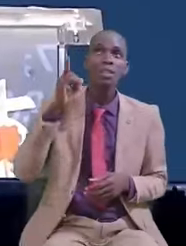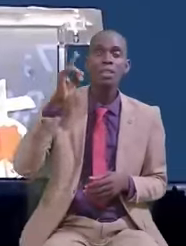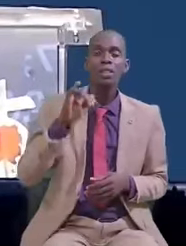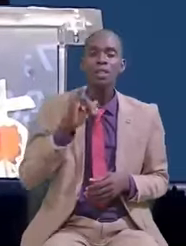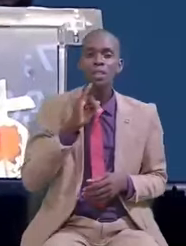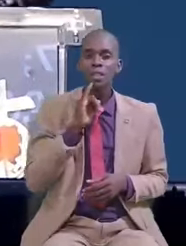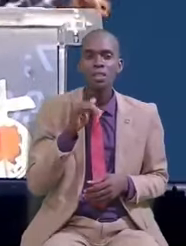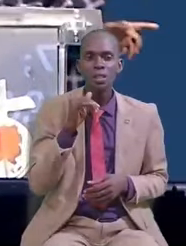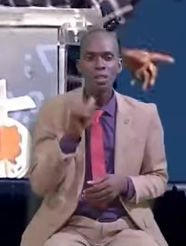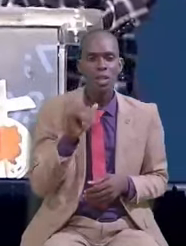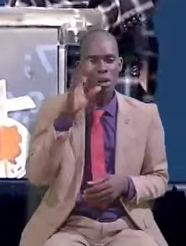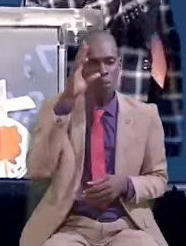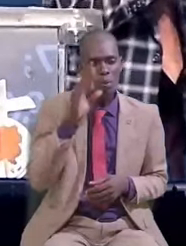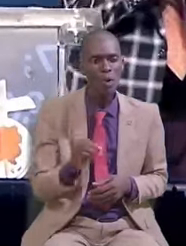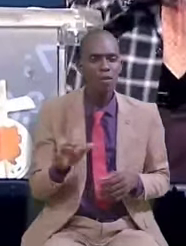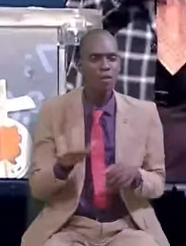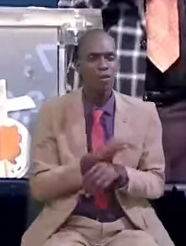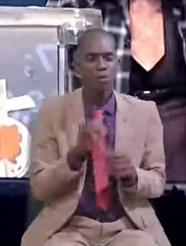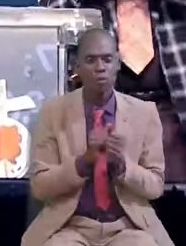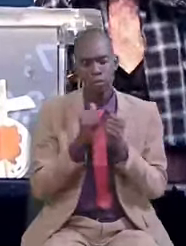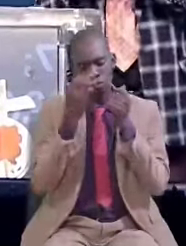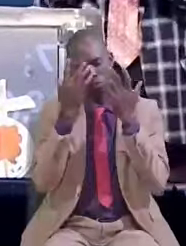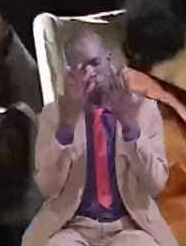Oui, c'est un homme de douleur.